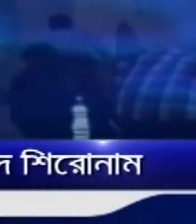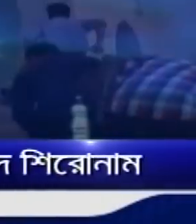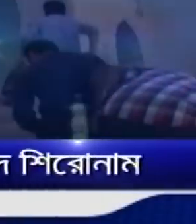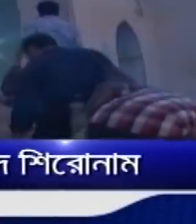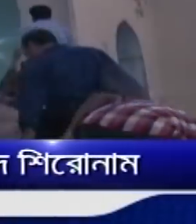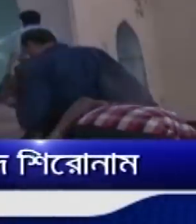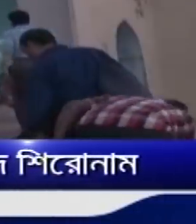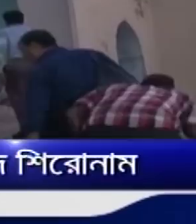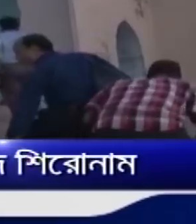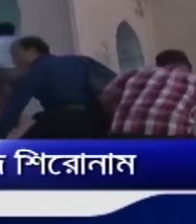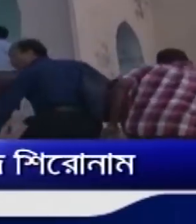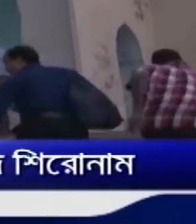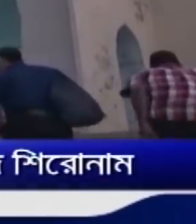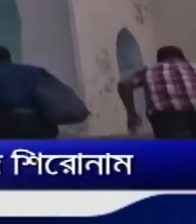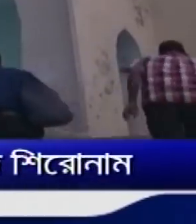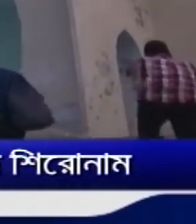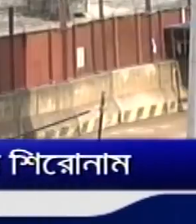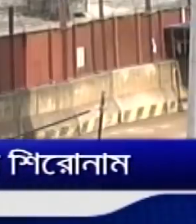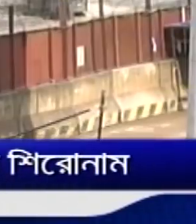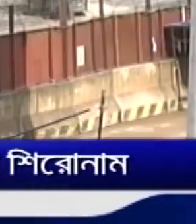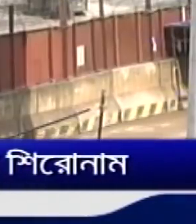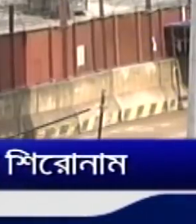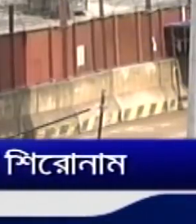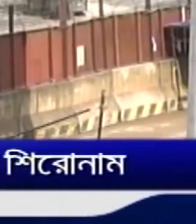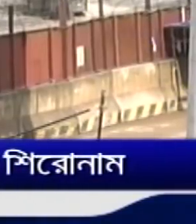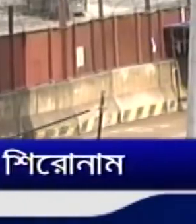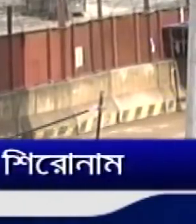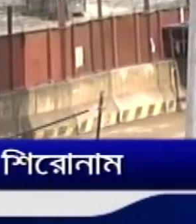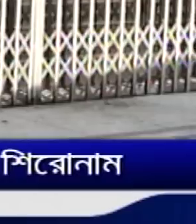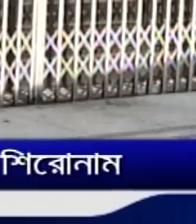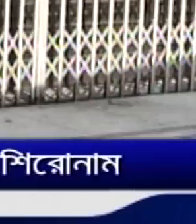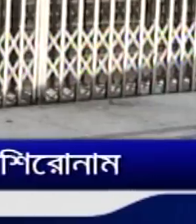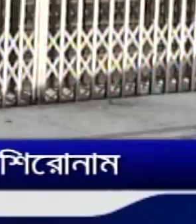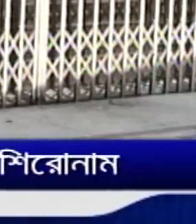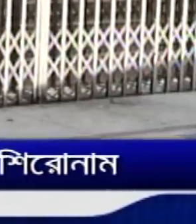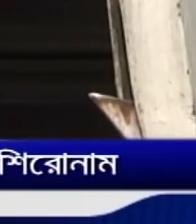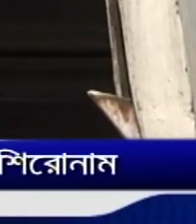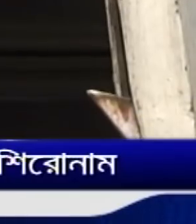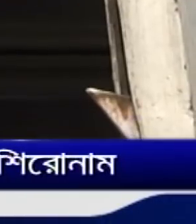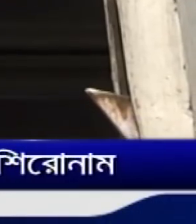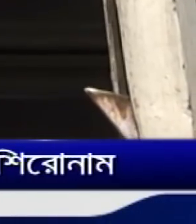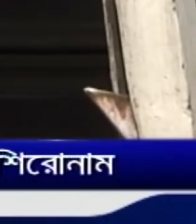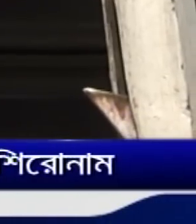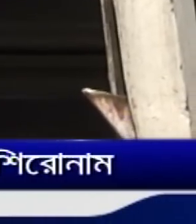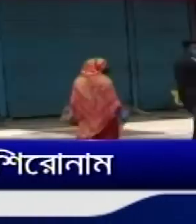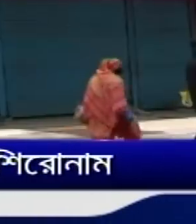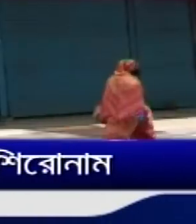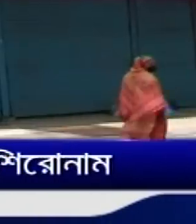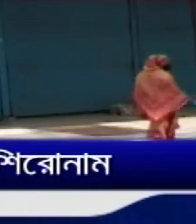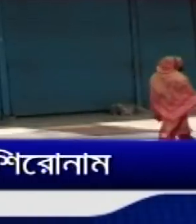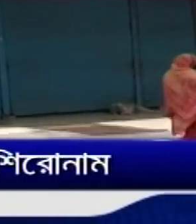শুরু হলো পবিত্র রমজান। করোনা ভাইরাস সংক্রমণের আশঙ্কায় বন্ধ ইফতার মাহফিল। রেস্তোরাঁ, পাড়া, মহল্লা বা পথে নেই কোনো আয়োজন।